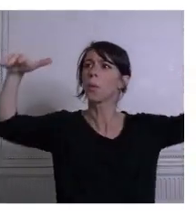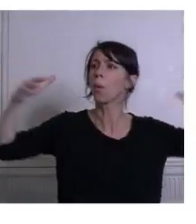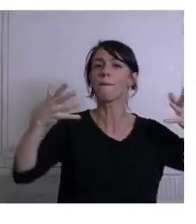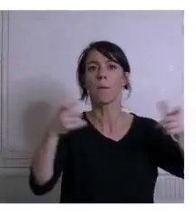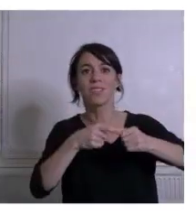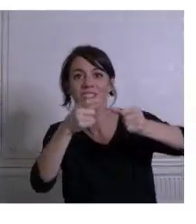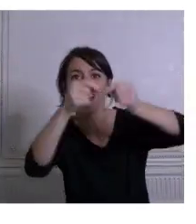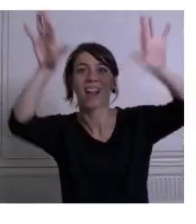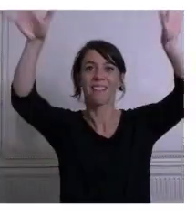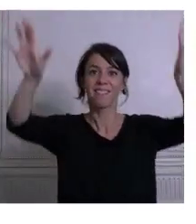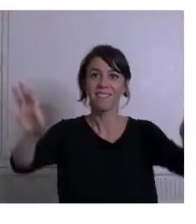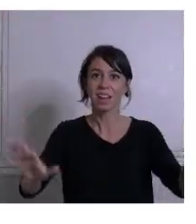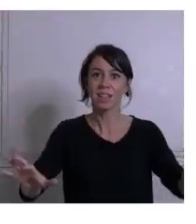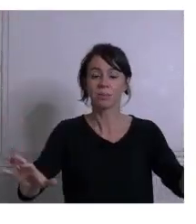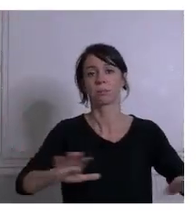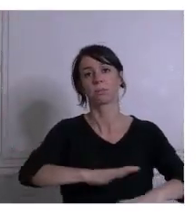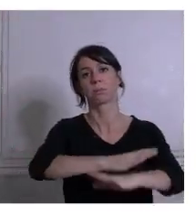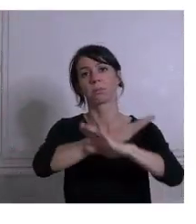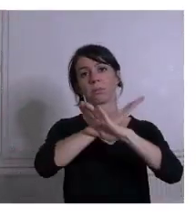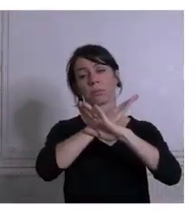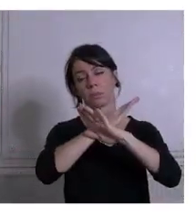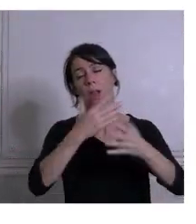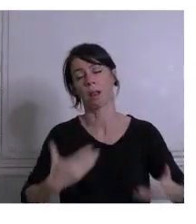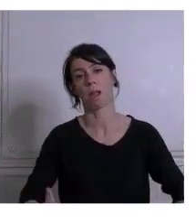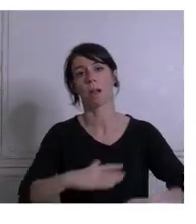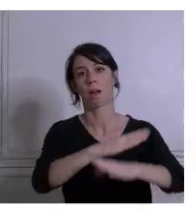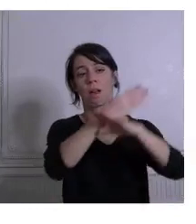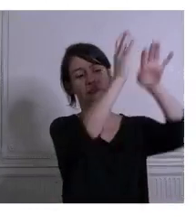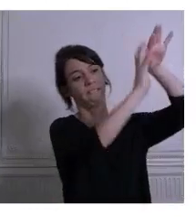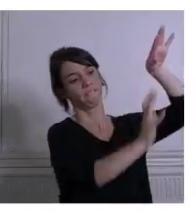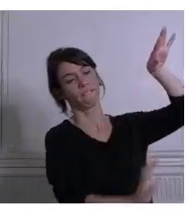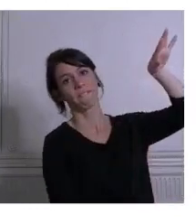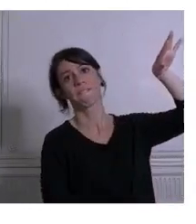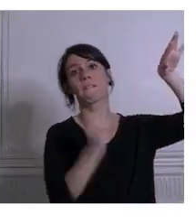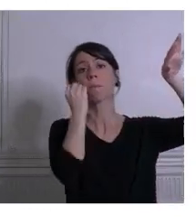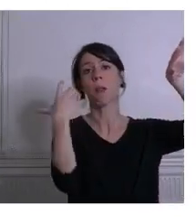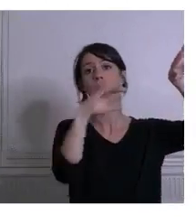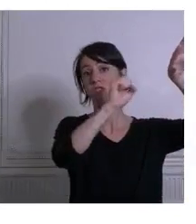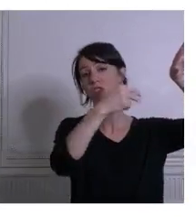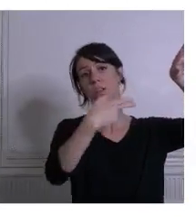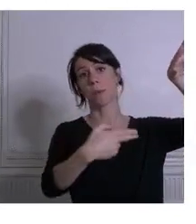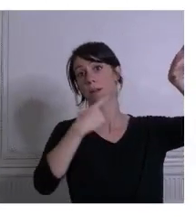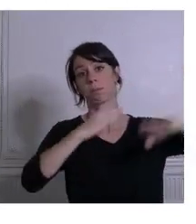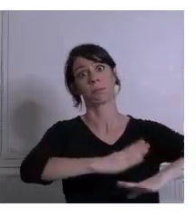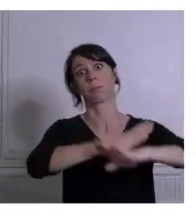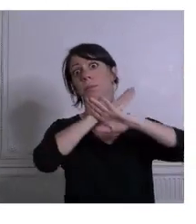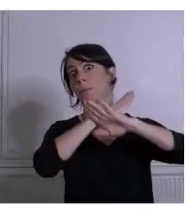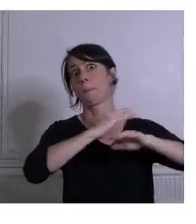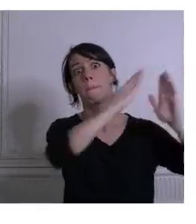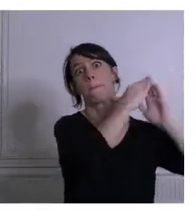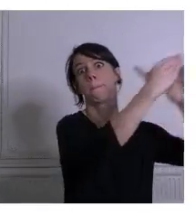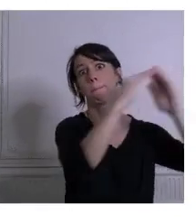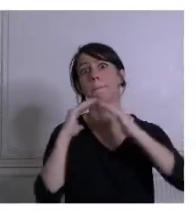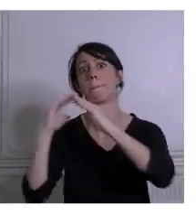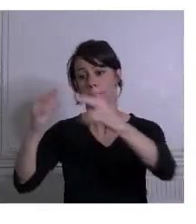Montrez aussi, défendez nos intérêts auprès de la métropole. Parce que le réseau de chaleur, parce que je vous ai déjà entendu critiquer sur Talence qui ne va pas aussi loin de projet de chaleur, c'est la métropole.